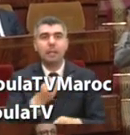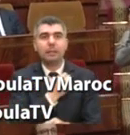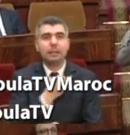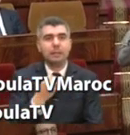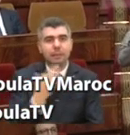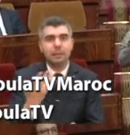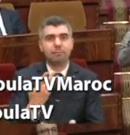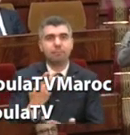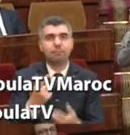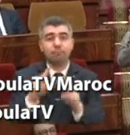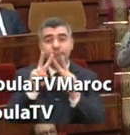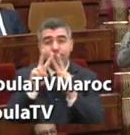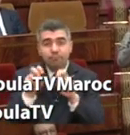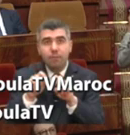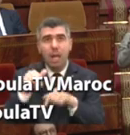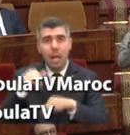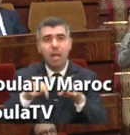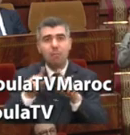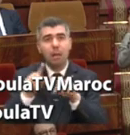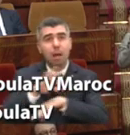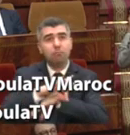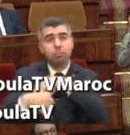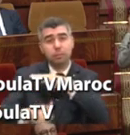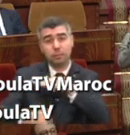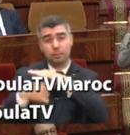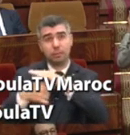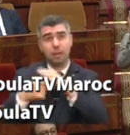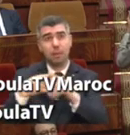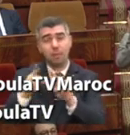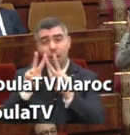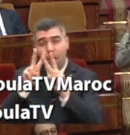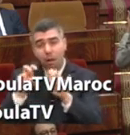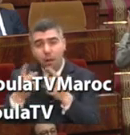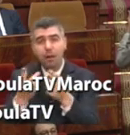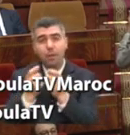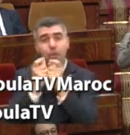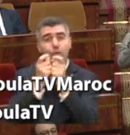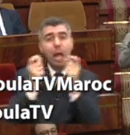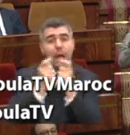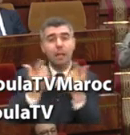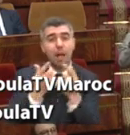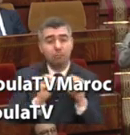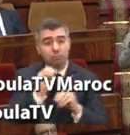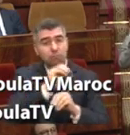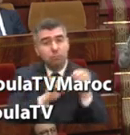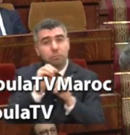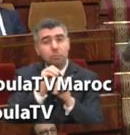المرصد الوطني لمراقبة الأدوية ما قدرش تراقب المؤسسات الصناعية واللي هم